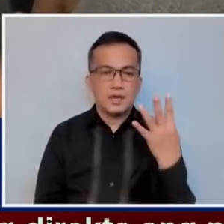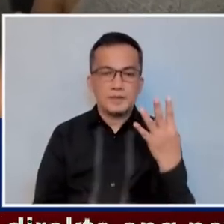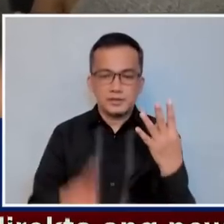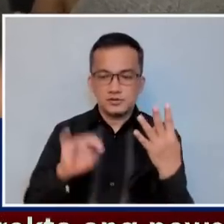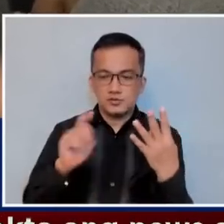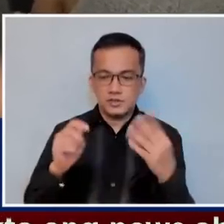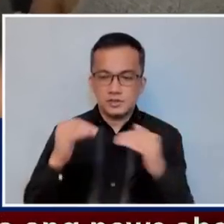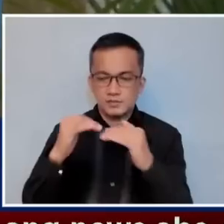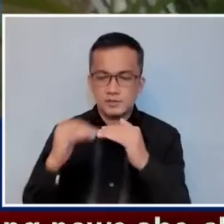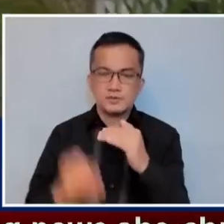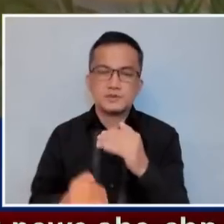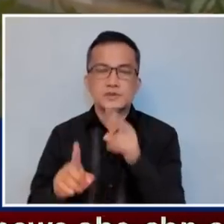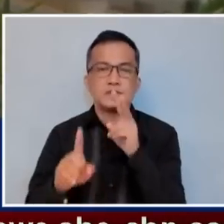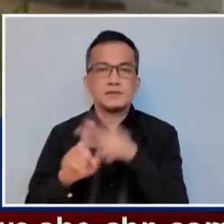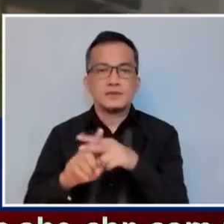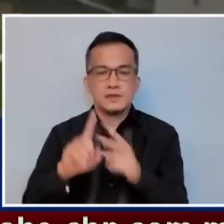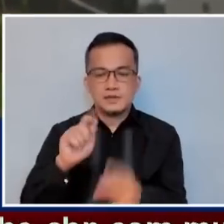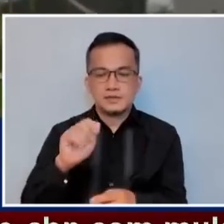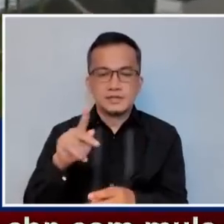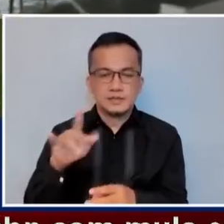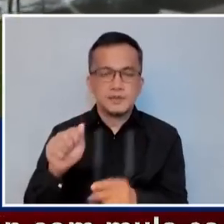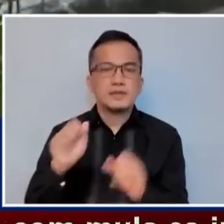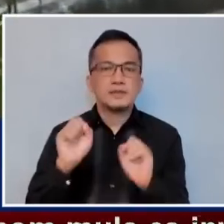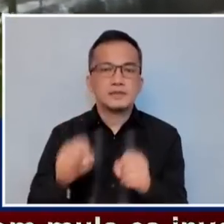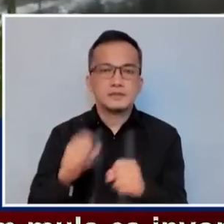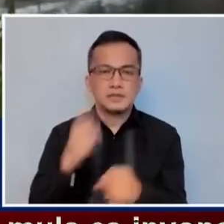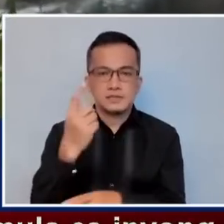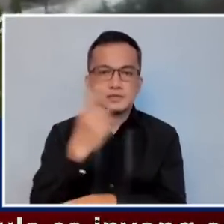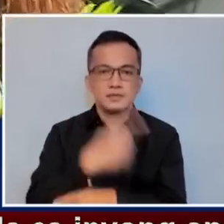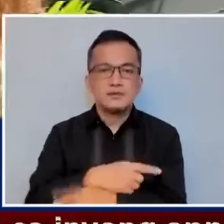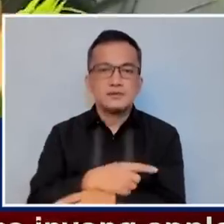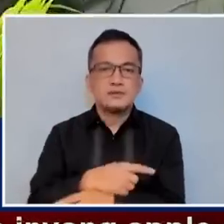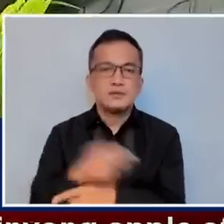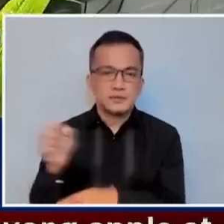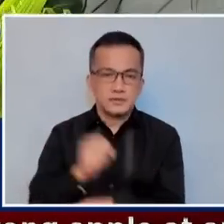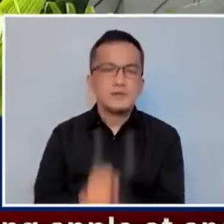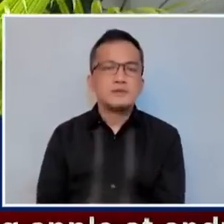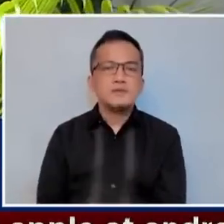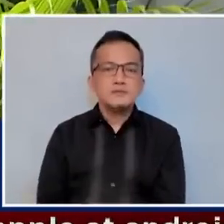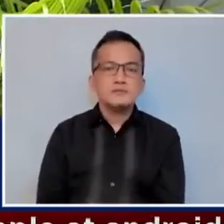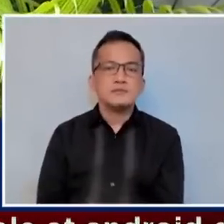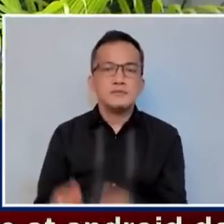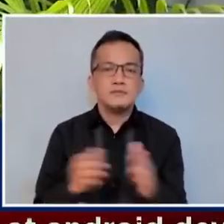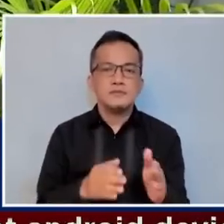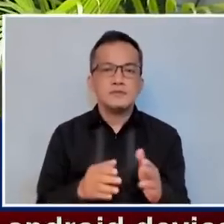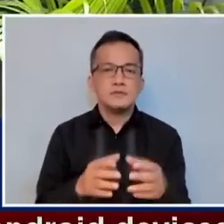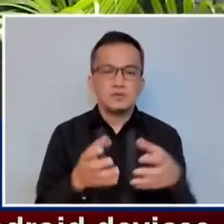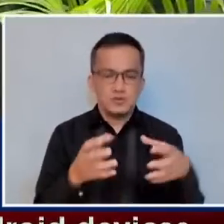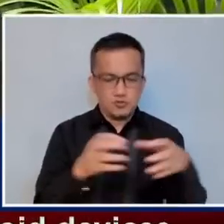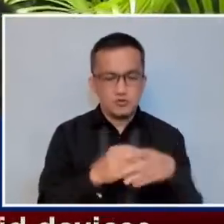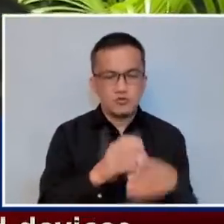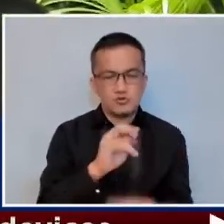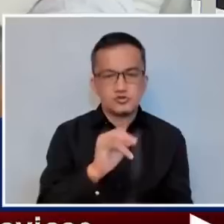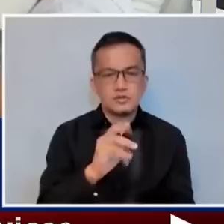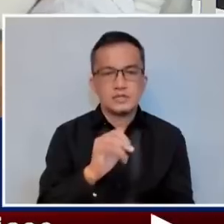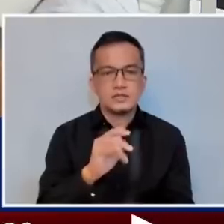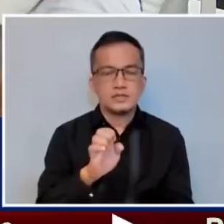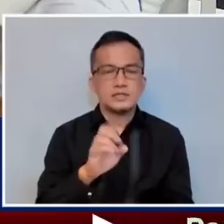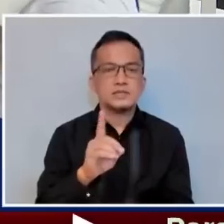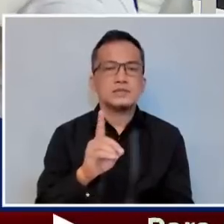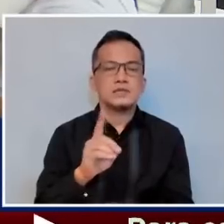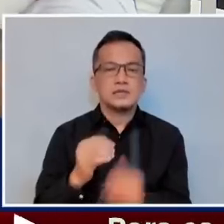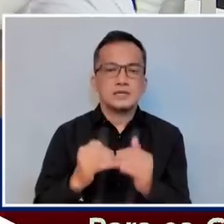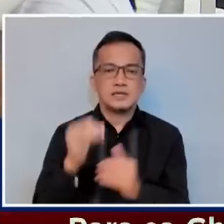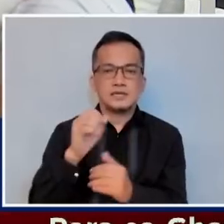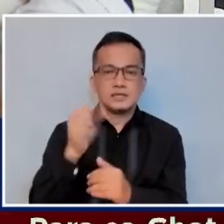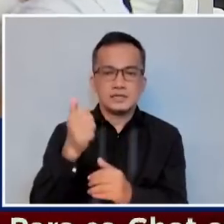ang ina-applyang taripa, kakayanin ng isang araw ang pagkuha nito. Habang ang mga consolidated o higit 10 pataas,